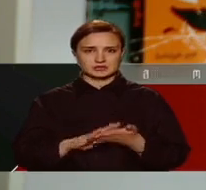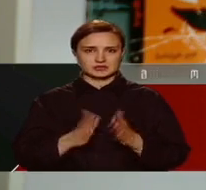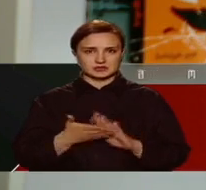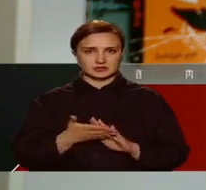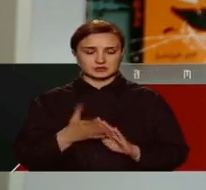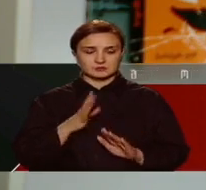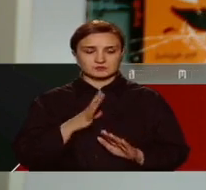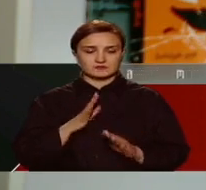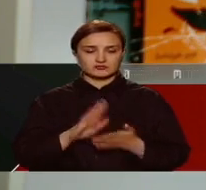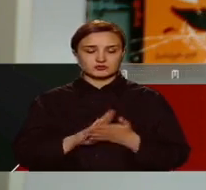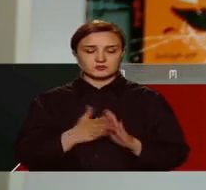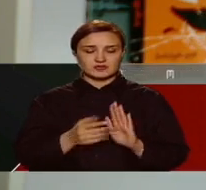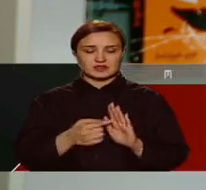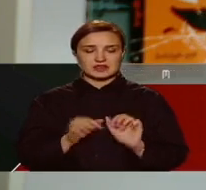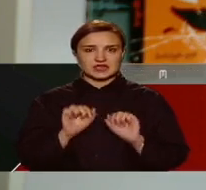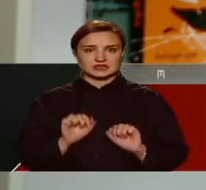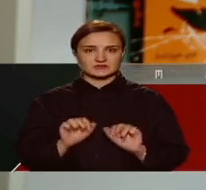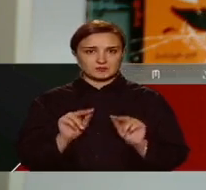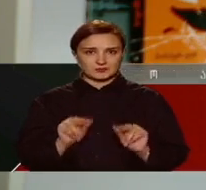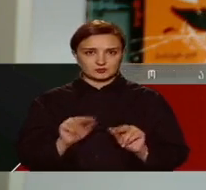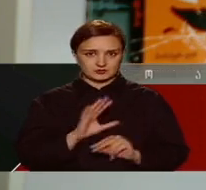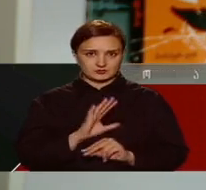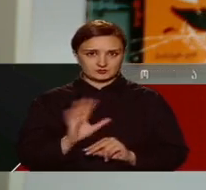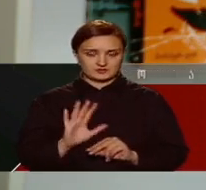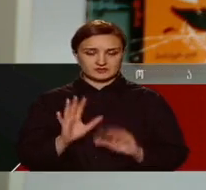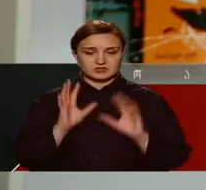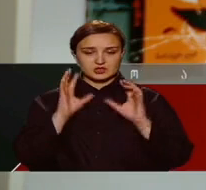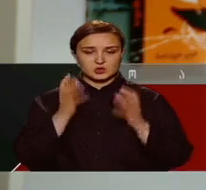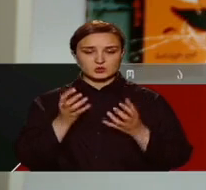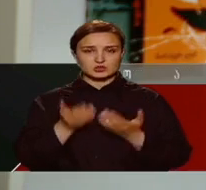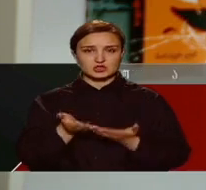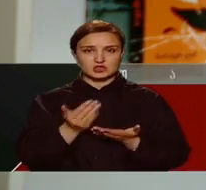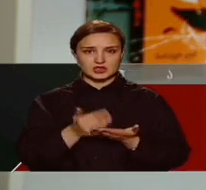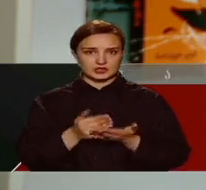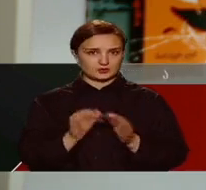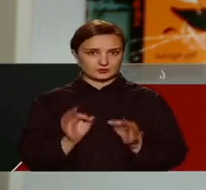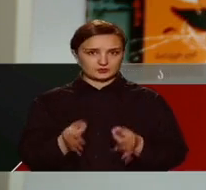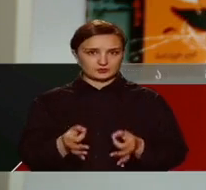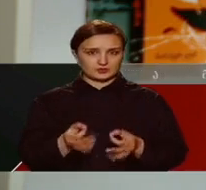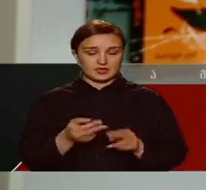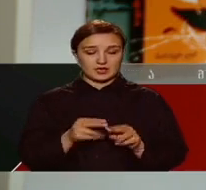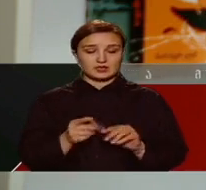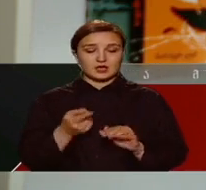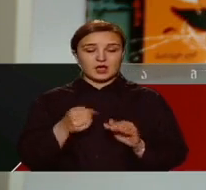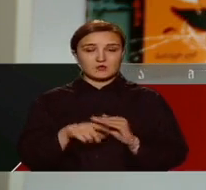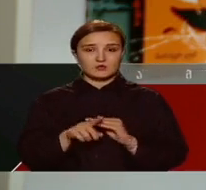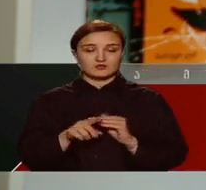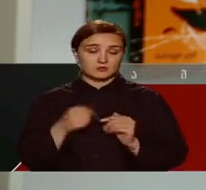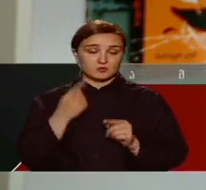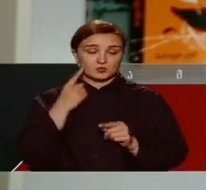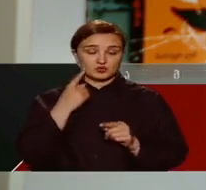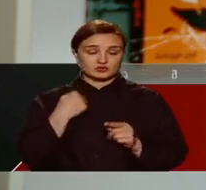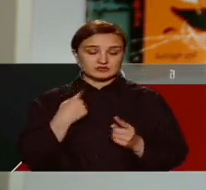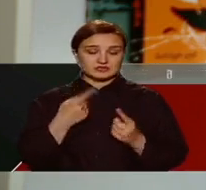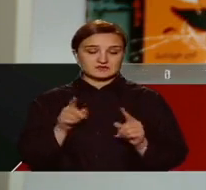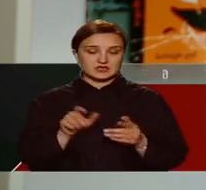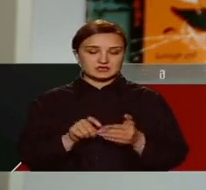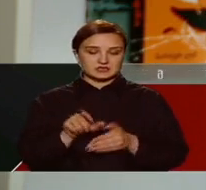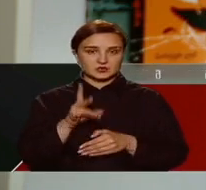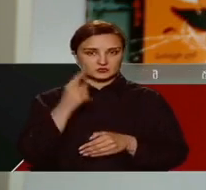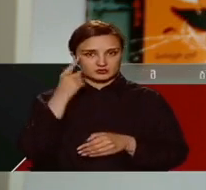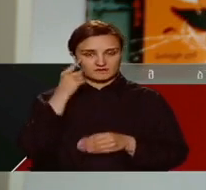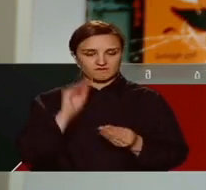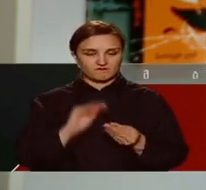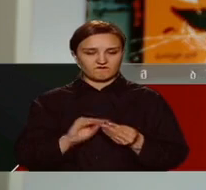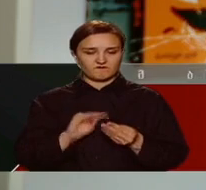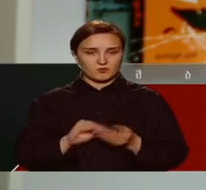რაღაცაზე, იმის დაცვას პატიოსნად, სერიოზული შედეგები არ მოყოლია. Da akıdan kamudir adam konuyu çok çok fazla guak masafikre bile etti